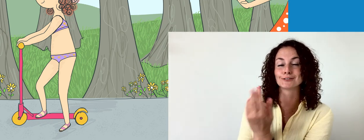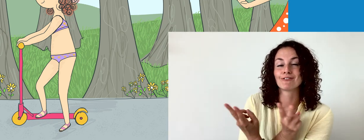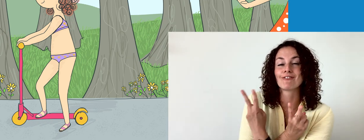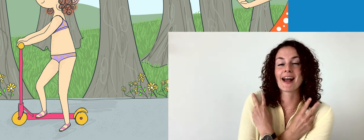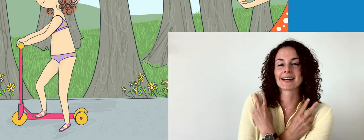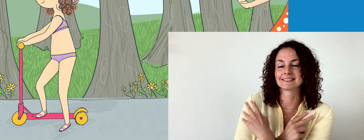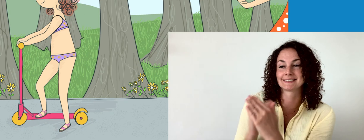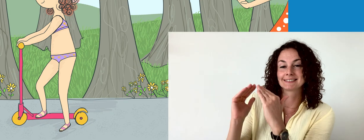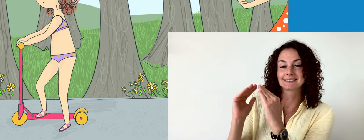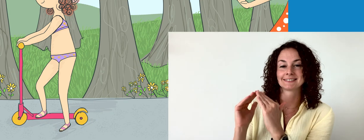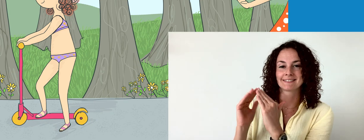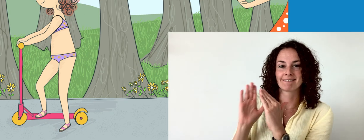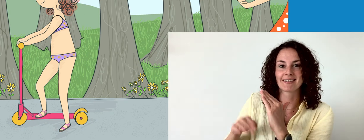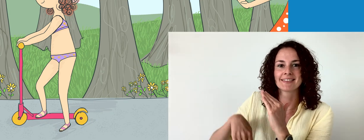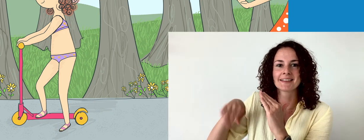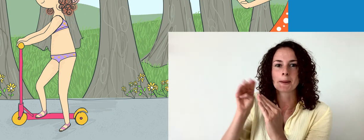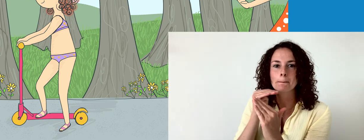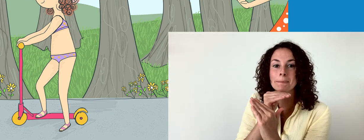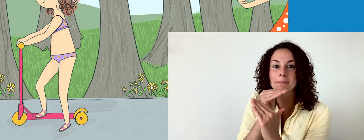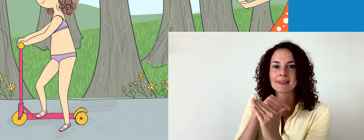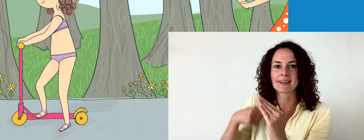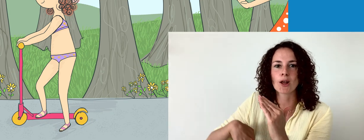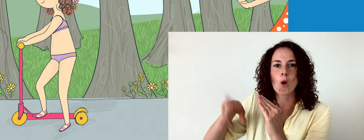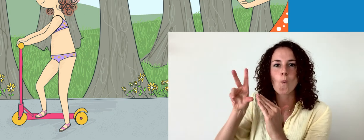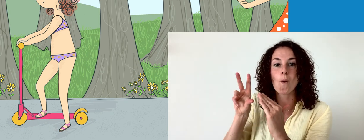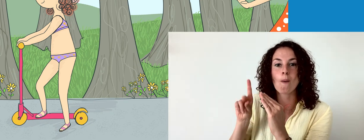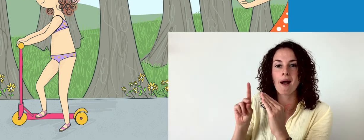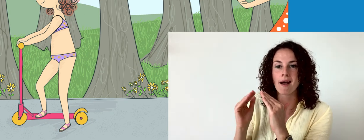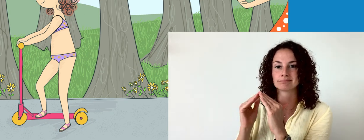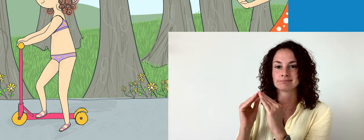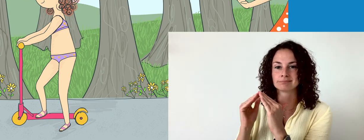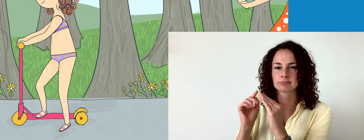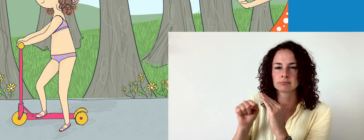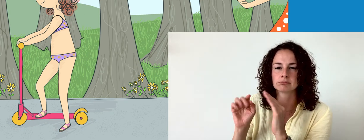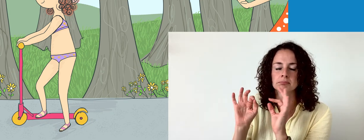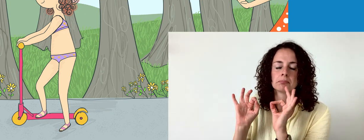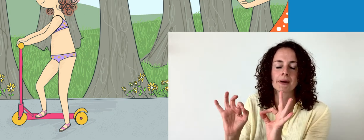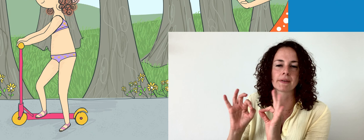Mima en Wawa's vakantiehuisje Is trouwens ook het beste huisje Van de hele wereld